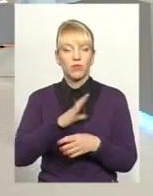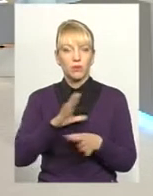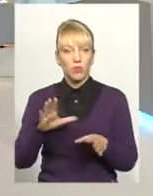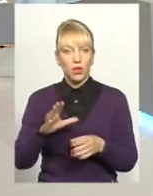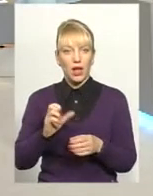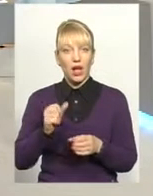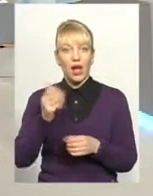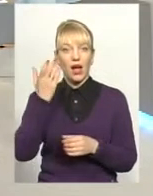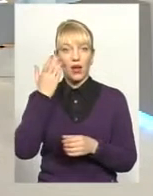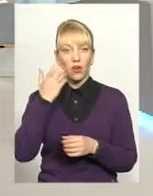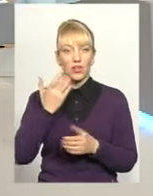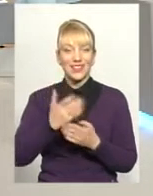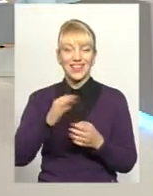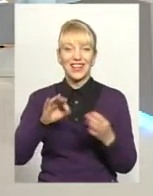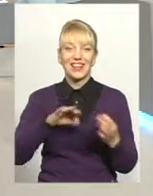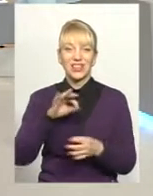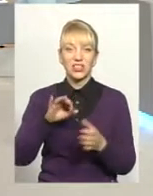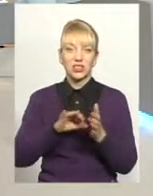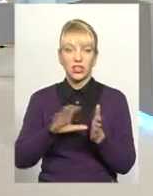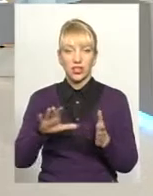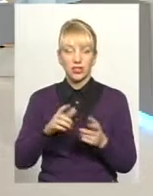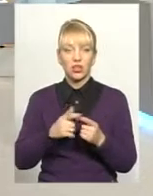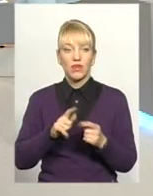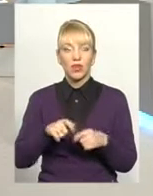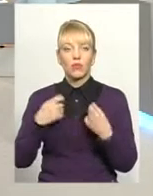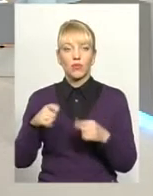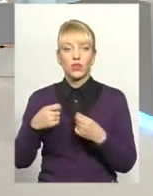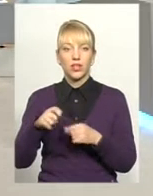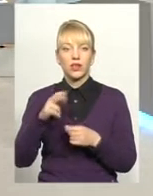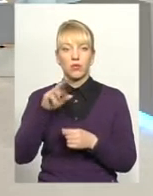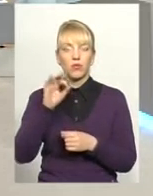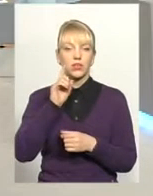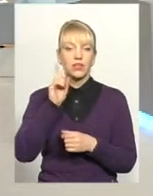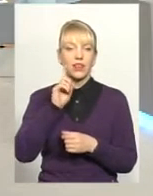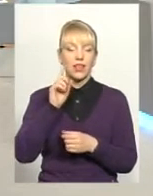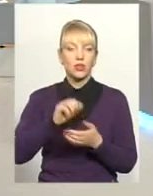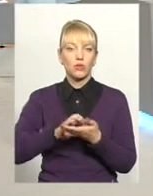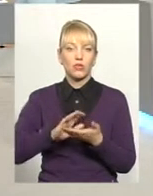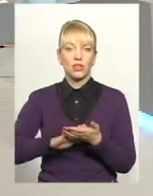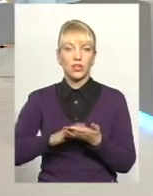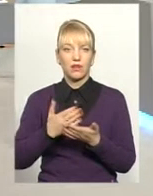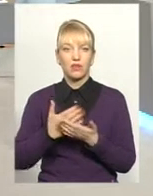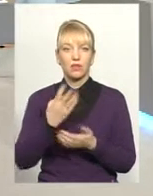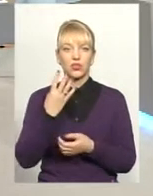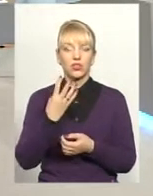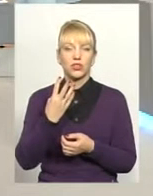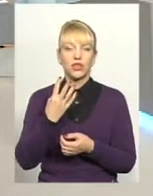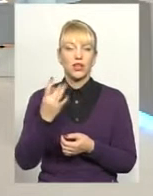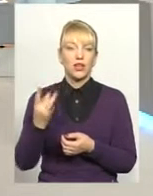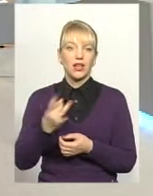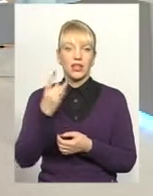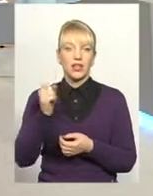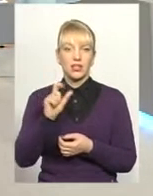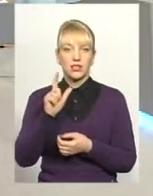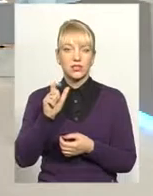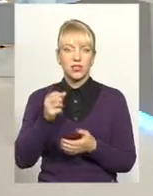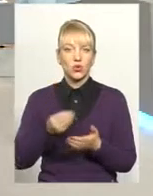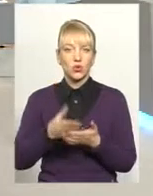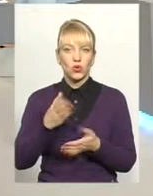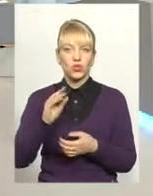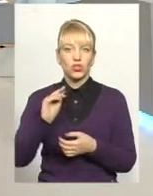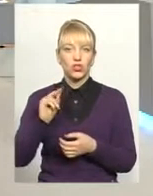влітку лишня є електроенергія, то він її продає по зеленому тарифу, значить вона 5, ну, там, майже 4 там, рази дорожча, ніж